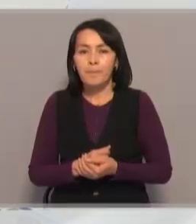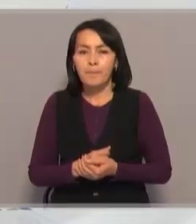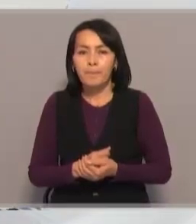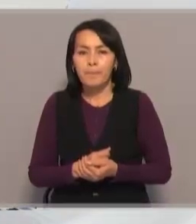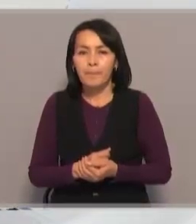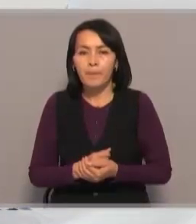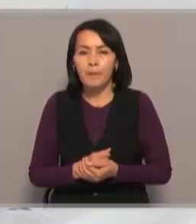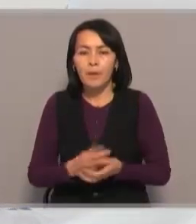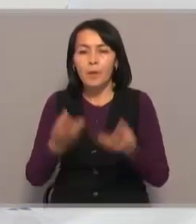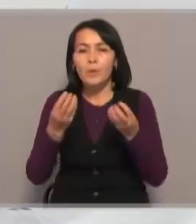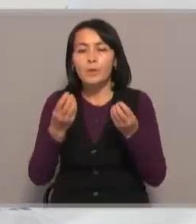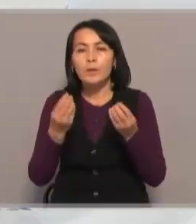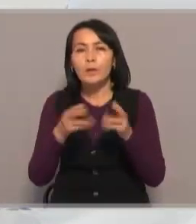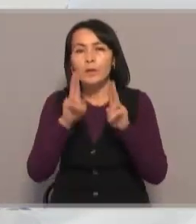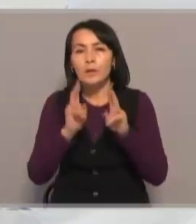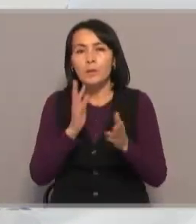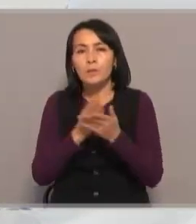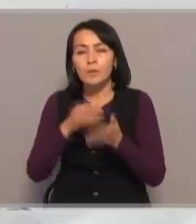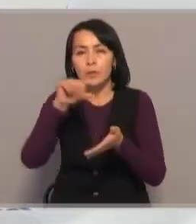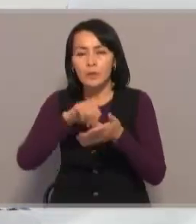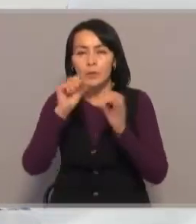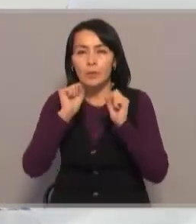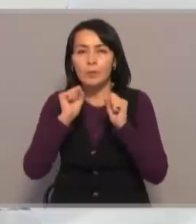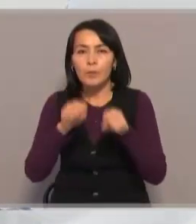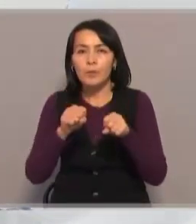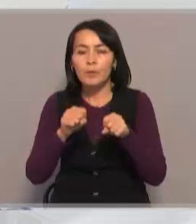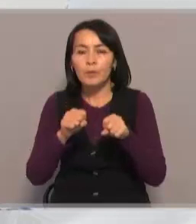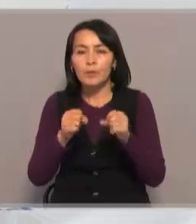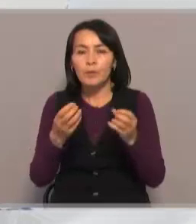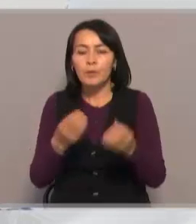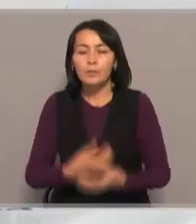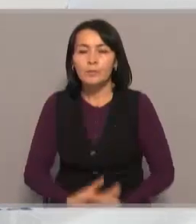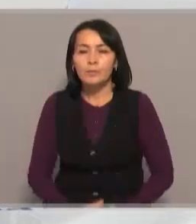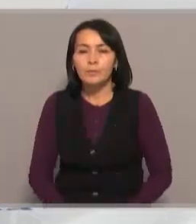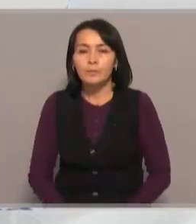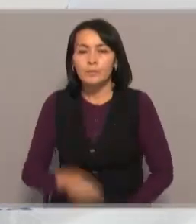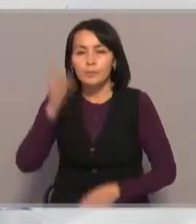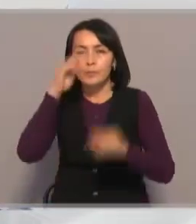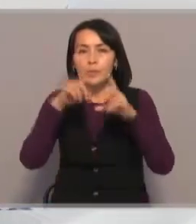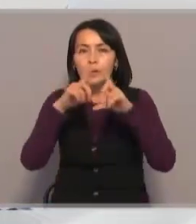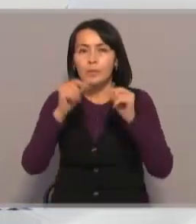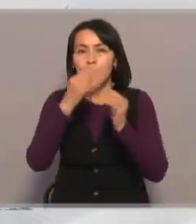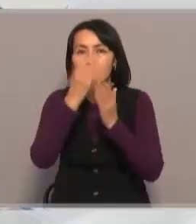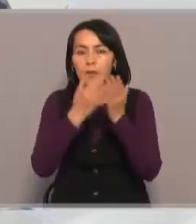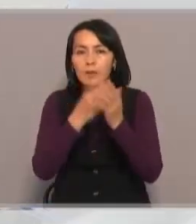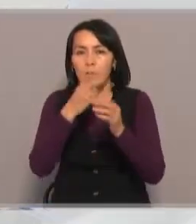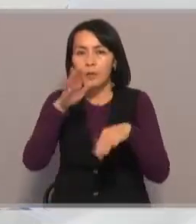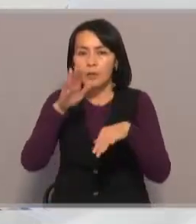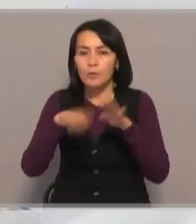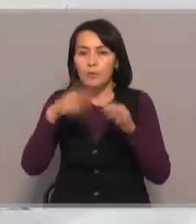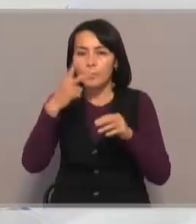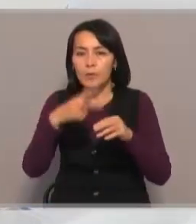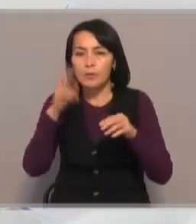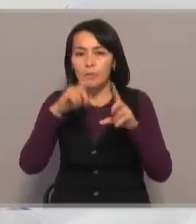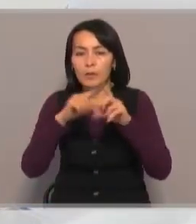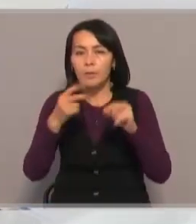олимпиаде. Осыған қосымша тағы талап қойсаңыздар, оны да кіргізуге болады. Соның негізінде біз мектептердің рейтингісін қалыптастырып, ең үздік 20 мектеп,